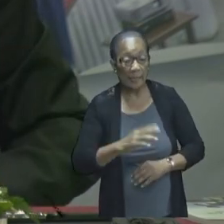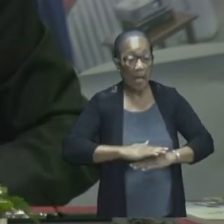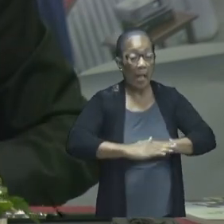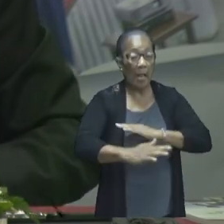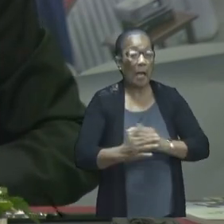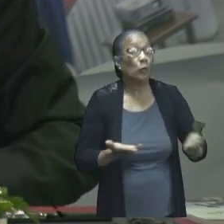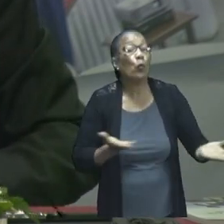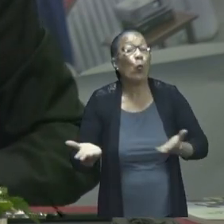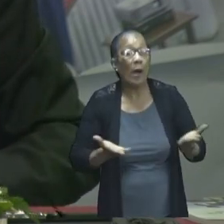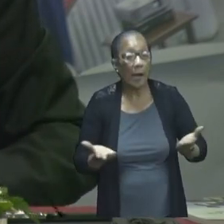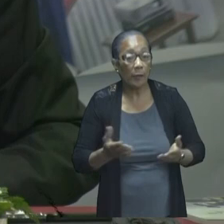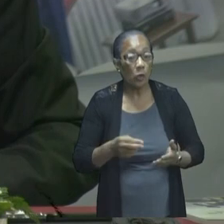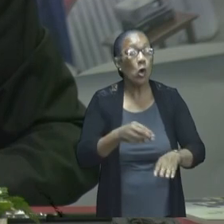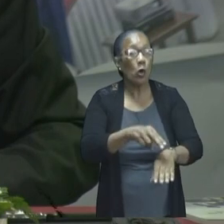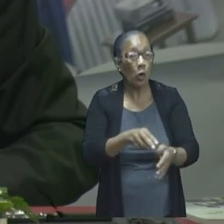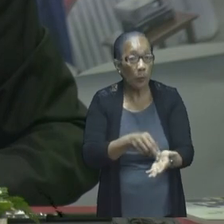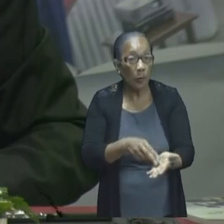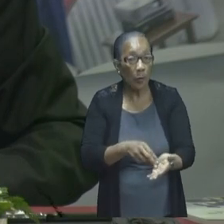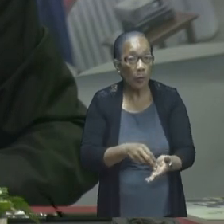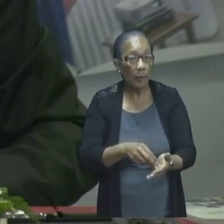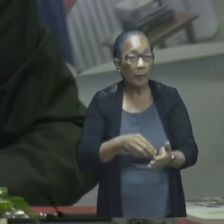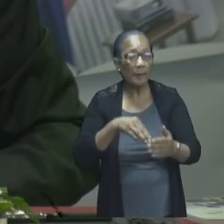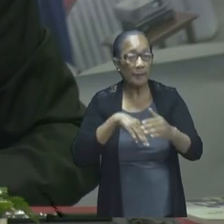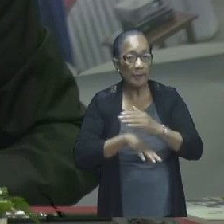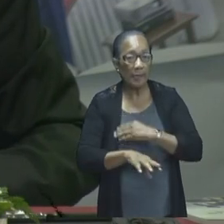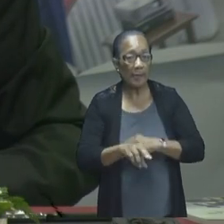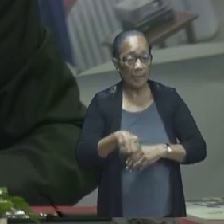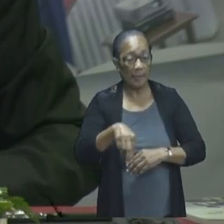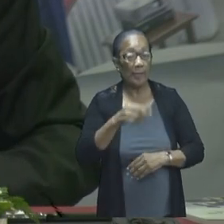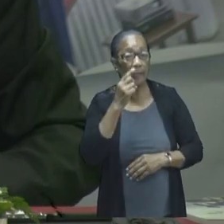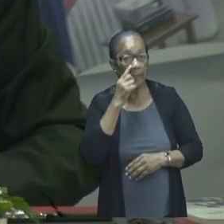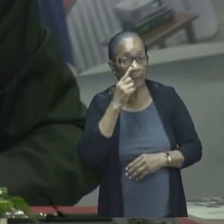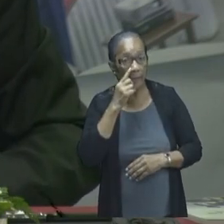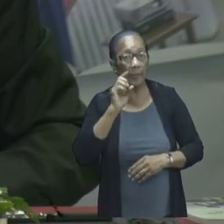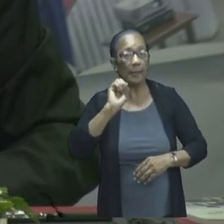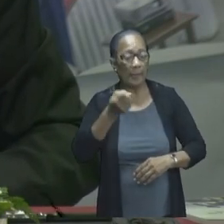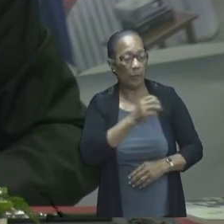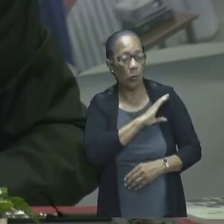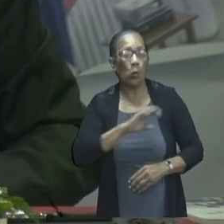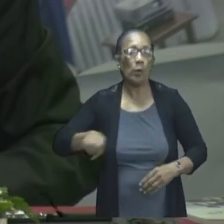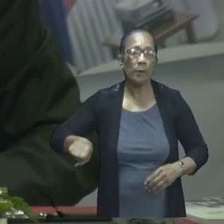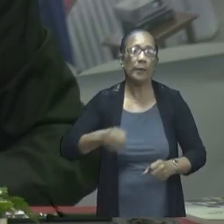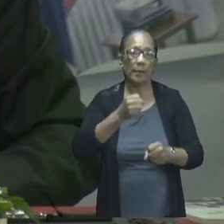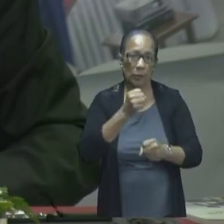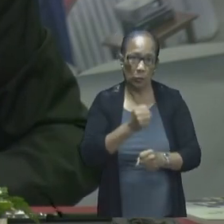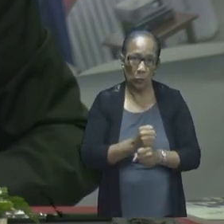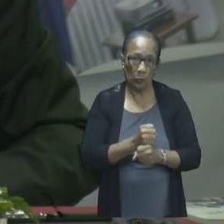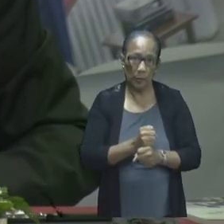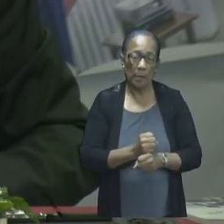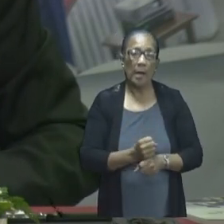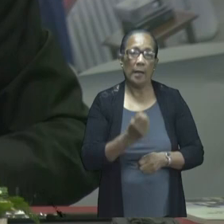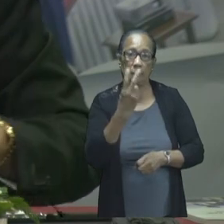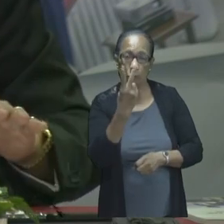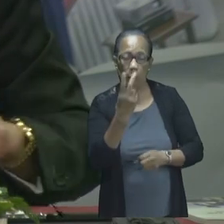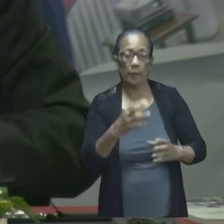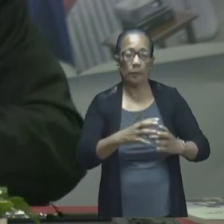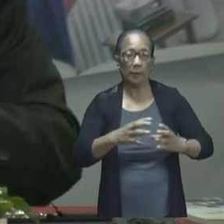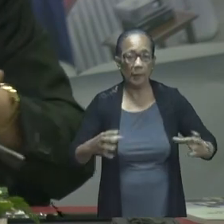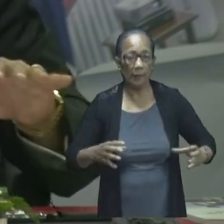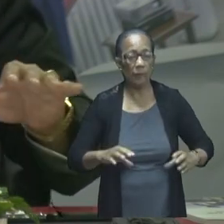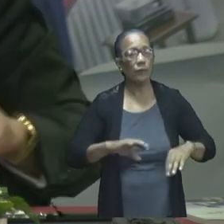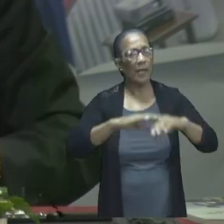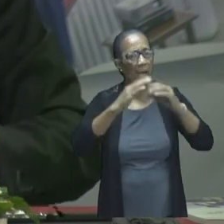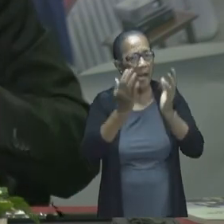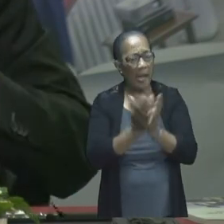en we kijken uit dat ze hun land presenteren zodat ook die twee kunnen worden meegenomen naar ze zijn twee bedrijven en die op lokale